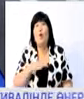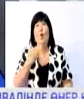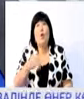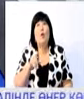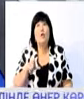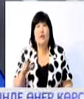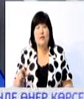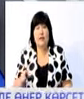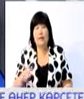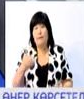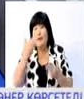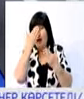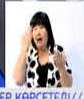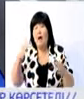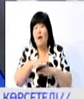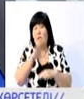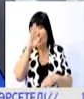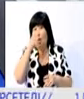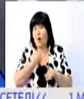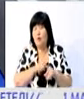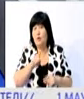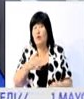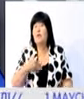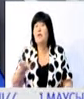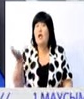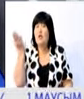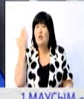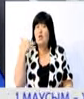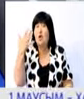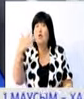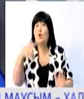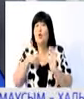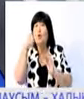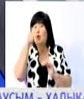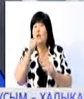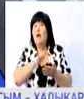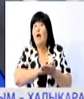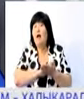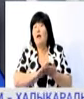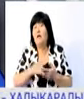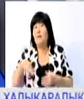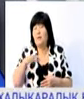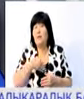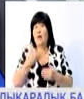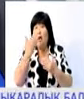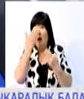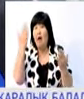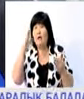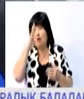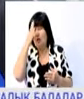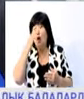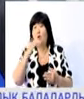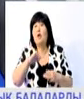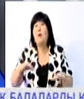кісілер халық жауды ұсталды. Біз сол кешегі 57 жылға ақталғанға дейін халық жаудың баласы, халық жауды